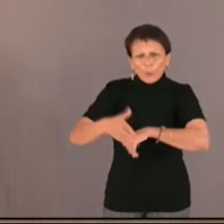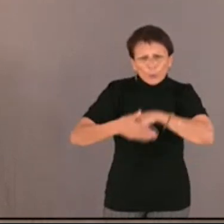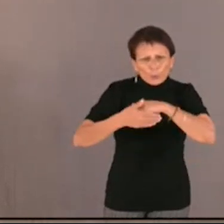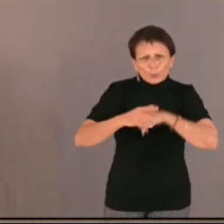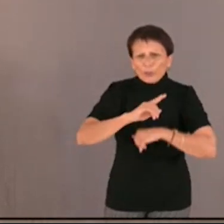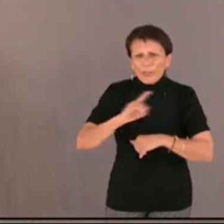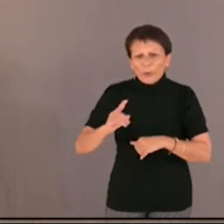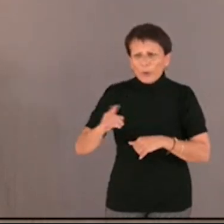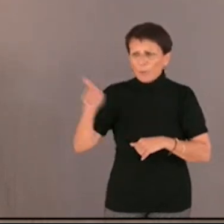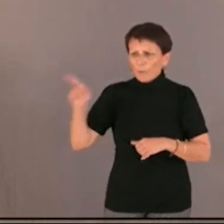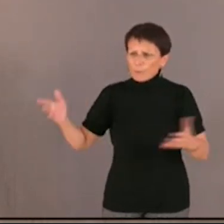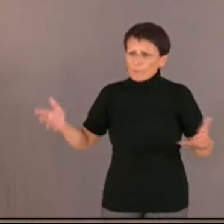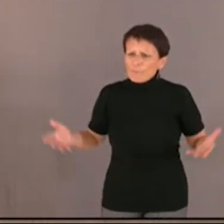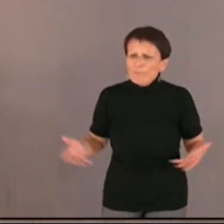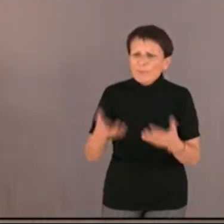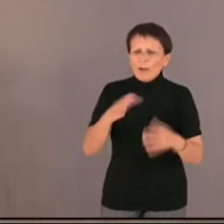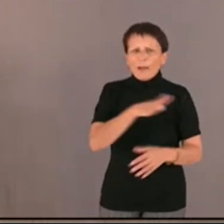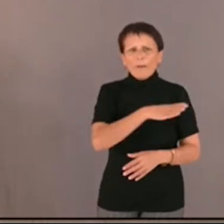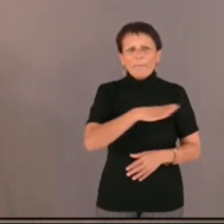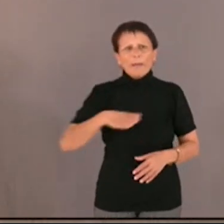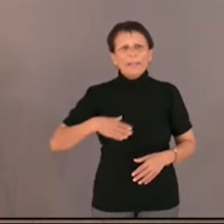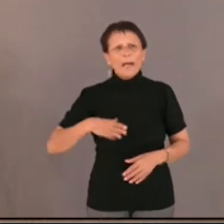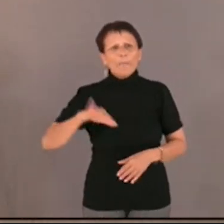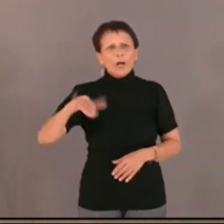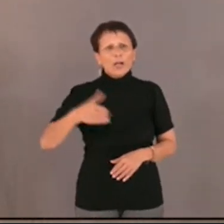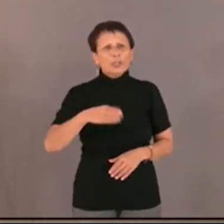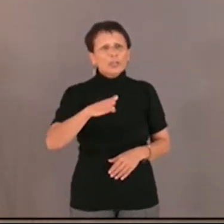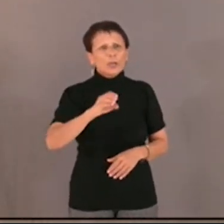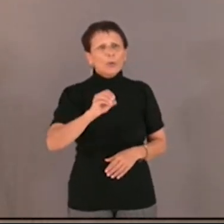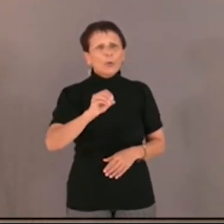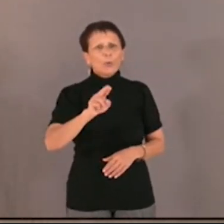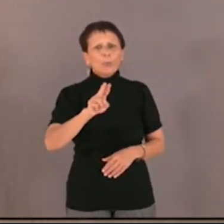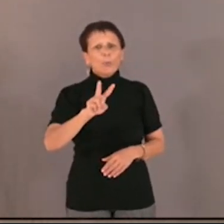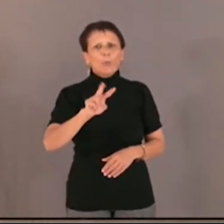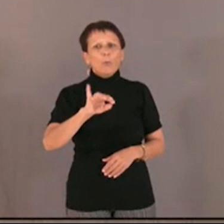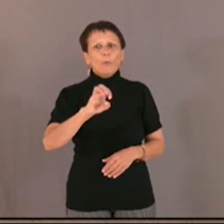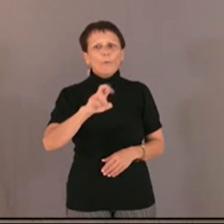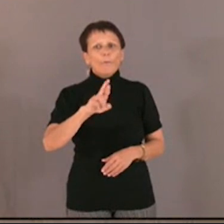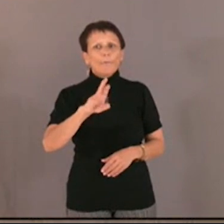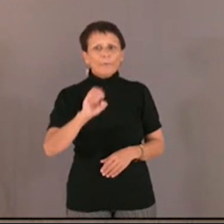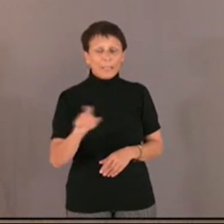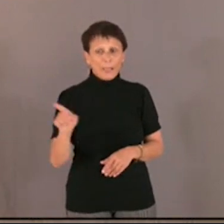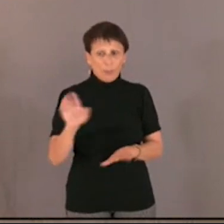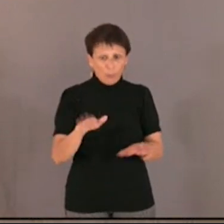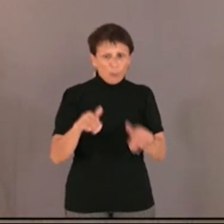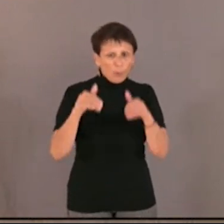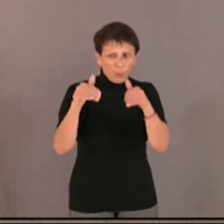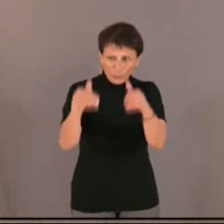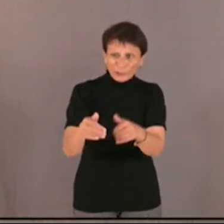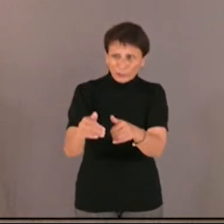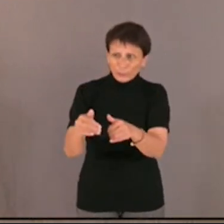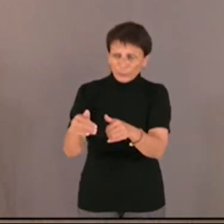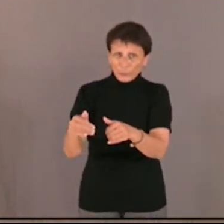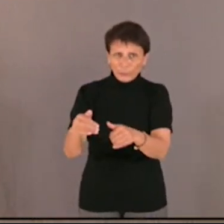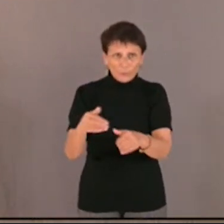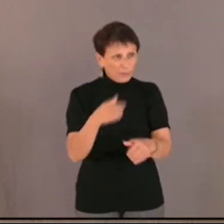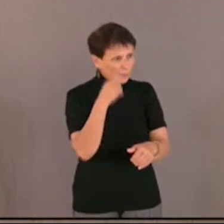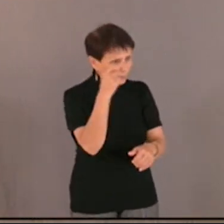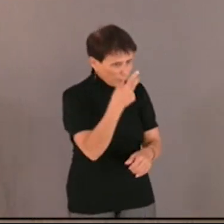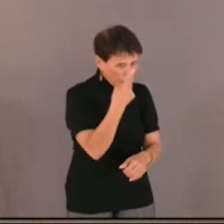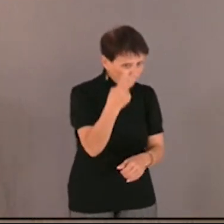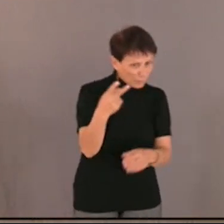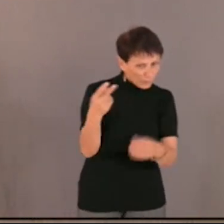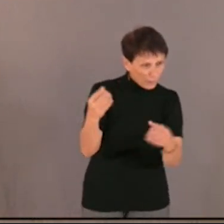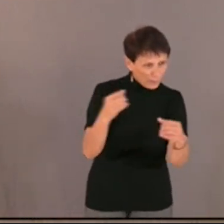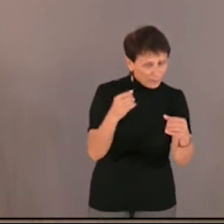de Madame Jeanne Bouvier, par exemple, qui contribue à installer, mais c'est très bien de saluer son action par